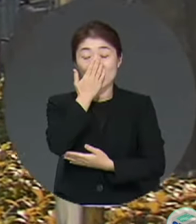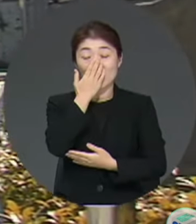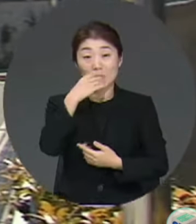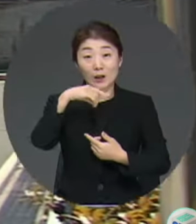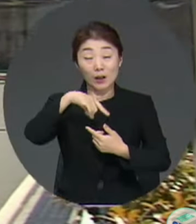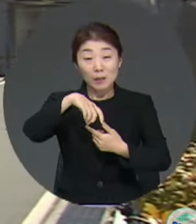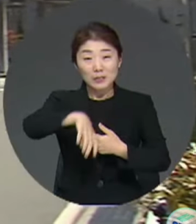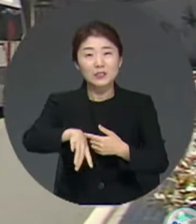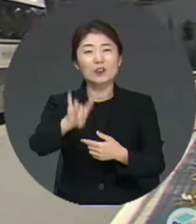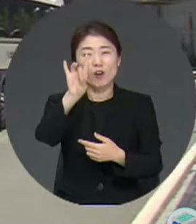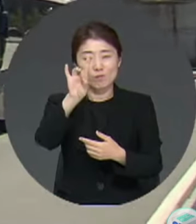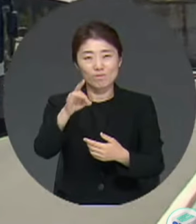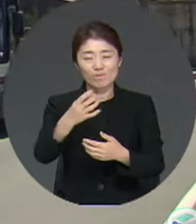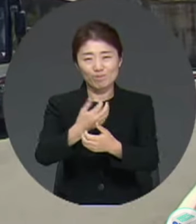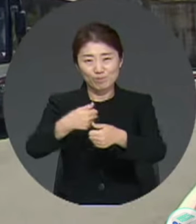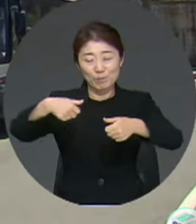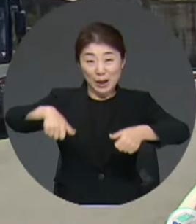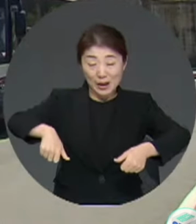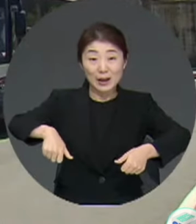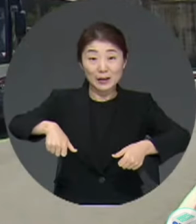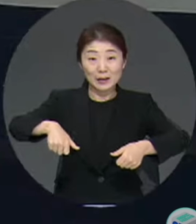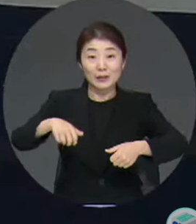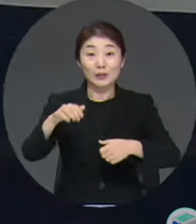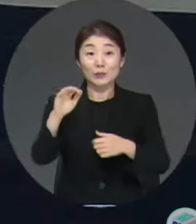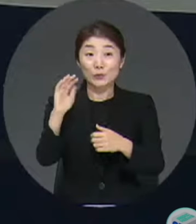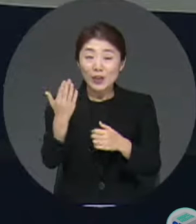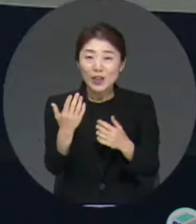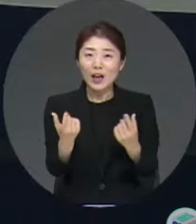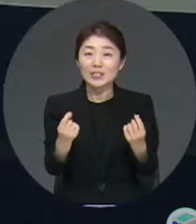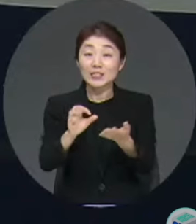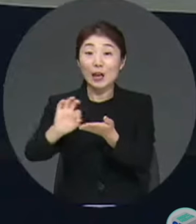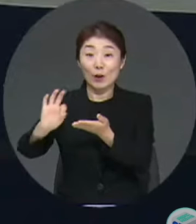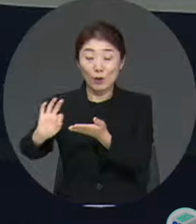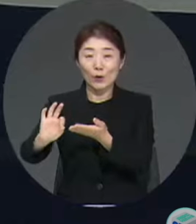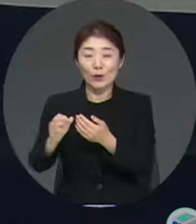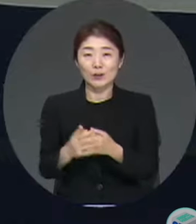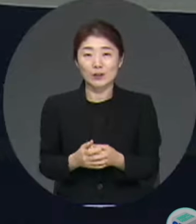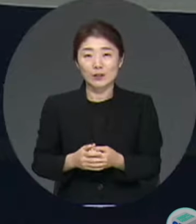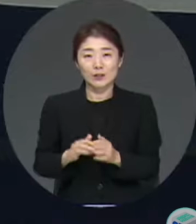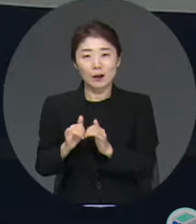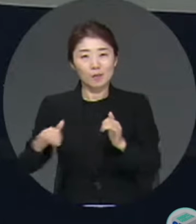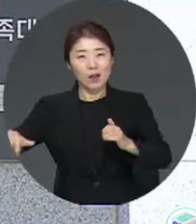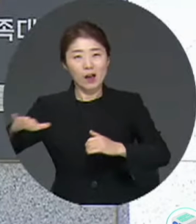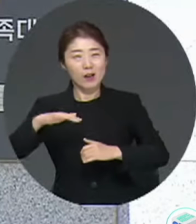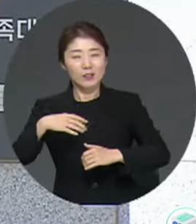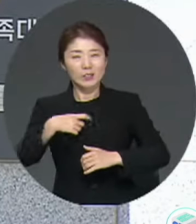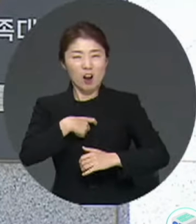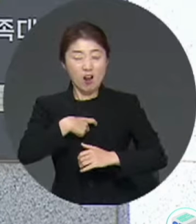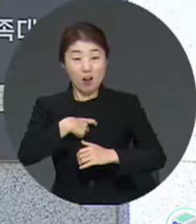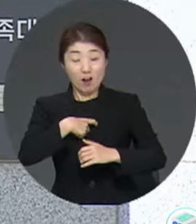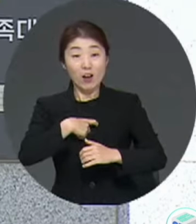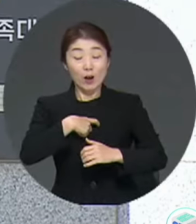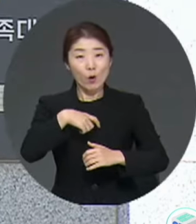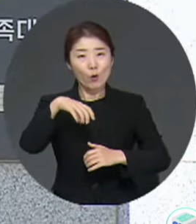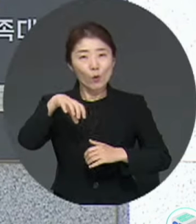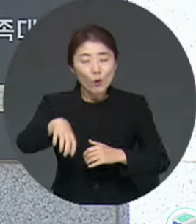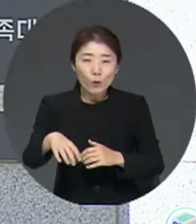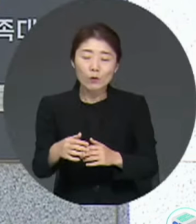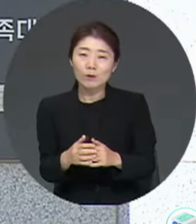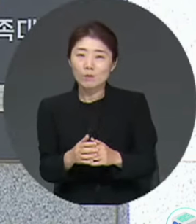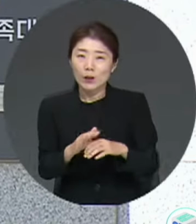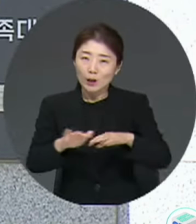경남에서 처음 성사된 지자체 간 화장시설 공동 이용은 혐오시설 기피 현상을 극복할 수 있는 상생